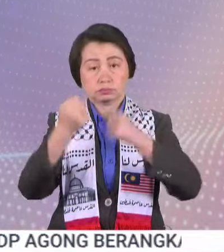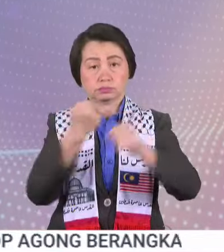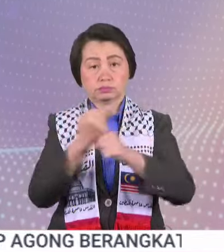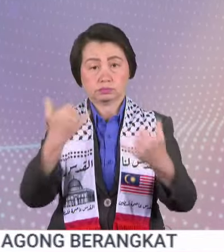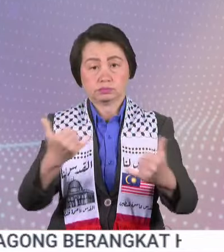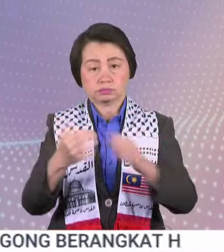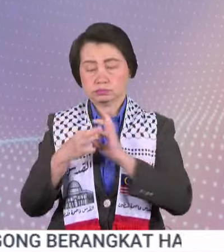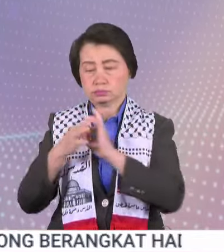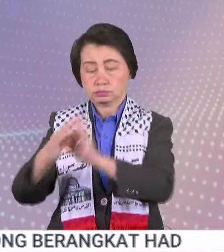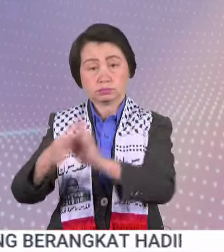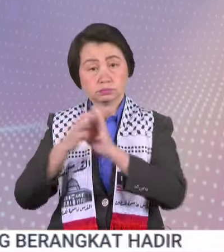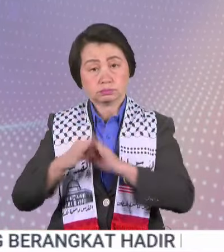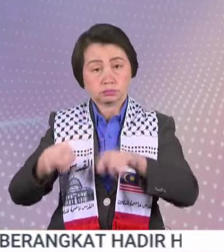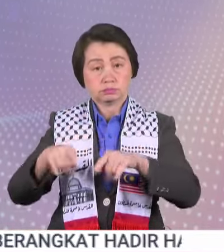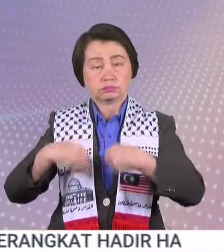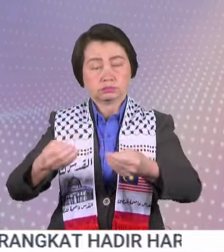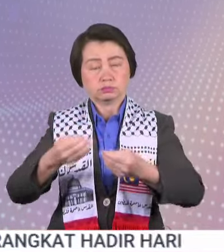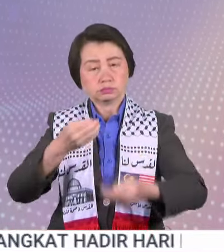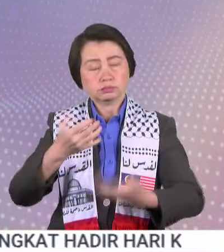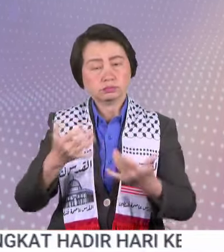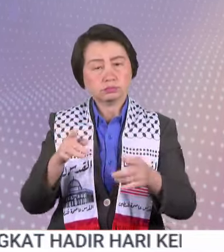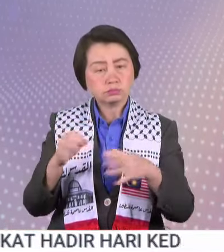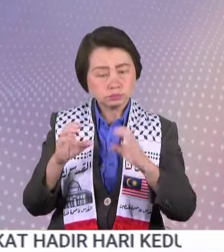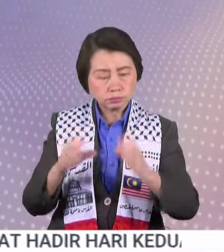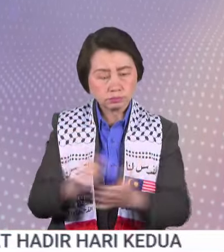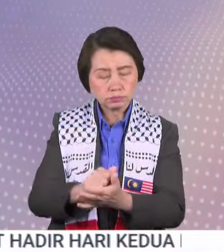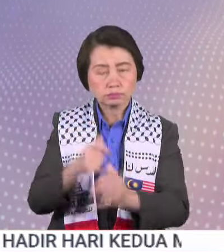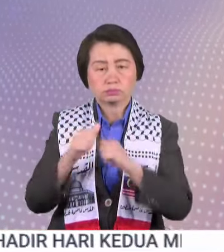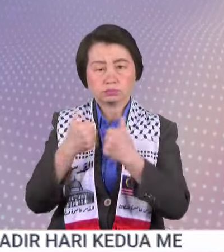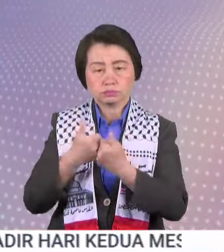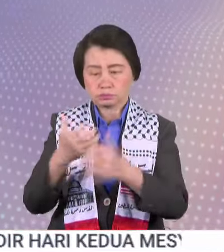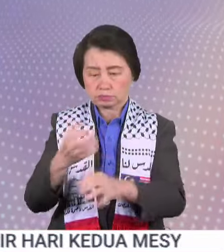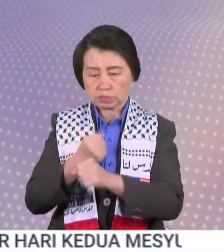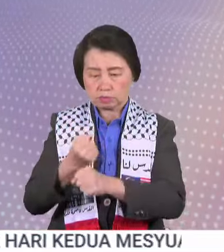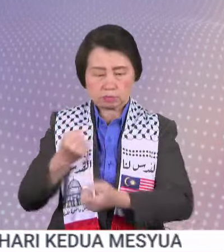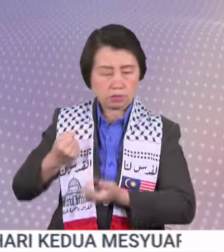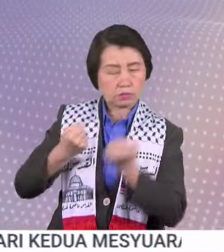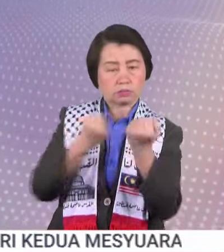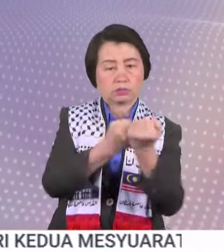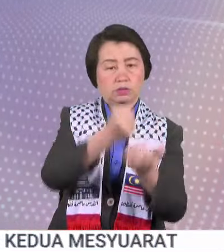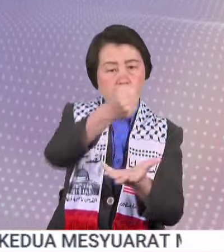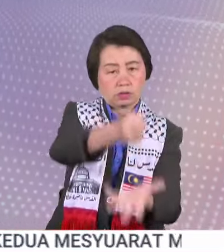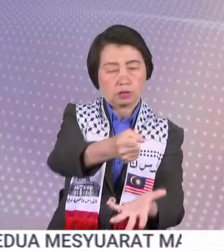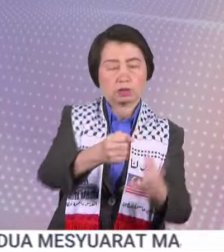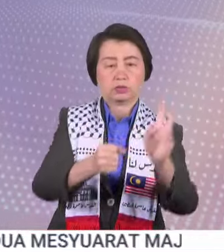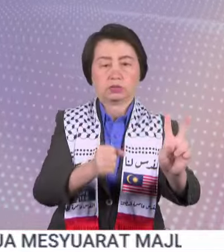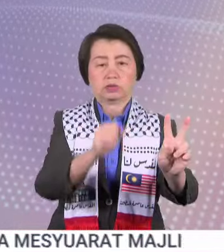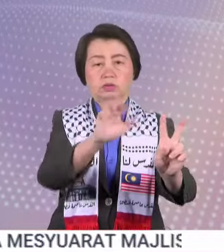ini. Kerjasama itu sekaligus memberi nafas baru kepada persatuan yang mendapat dana tajaan berjumlah